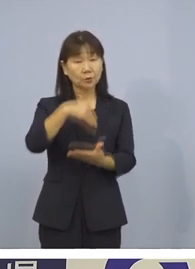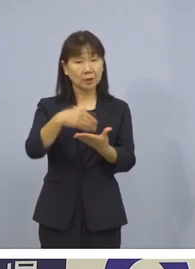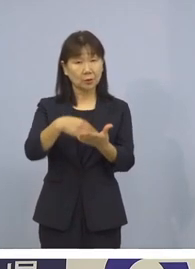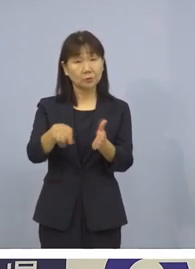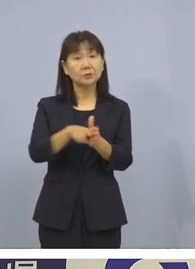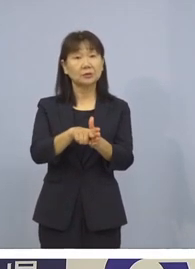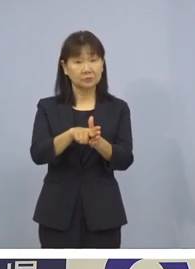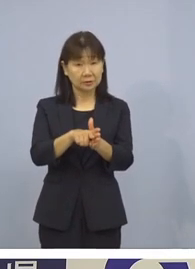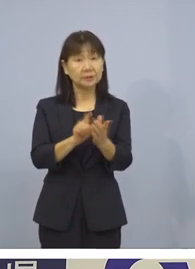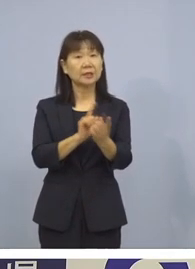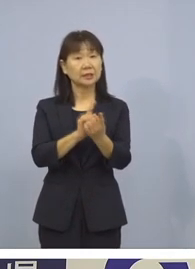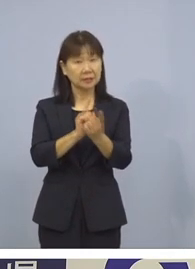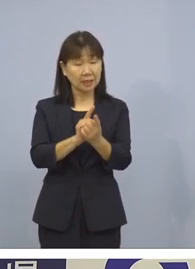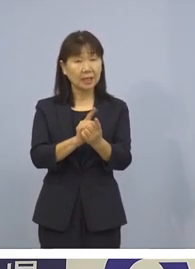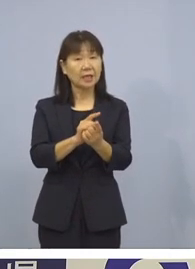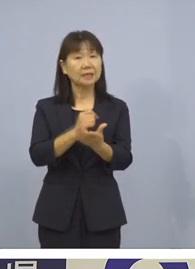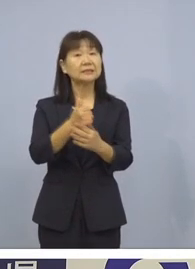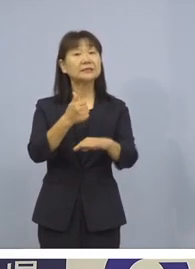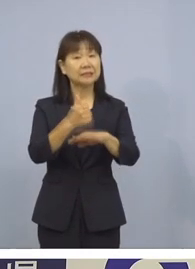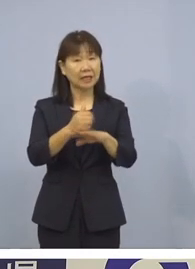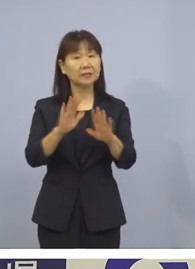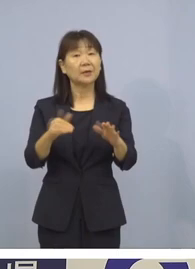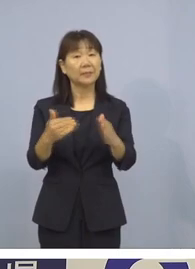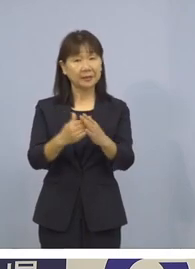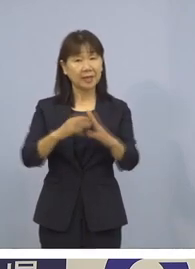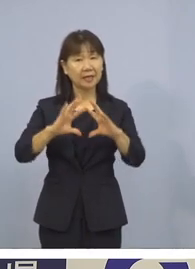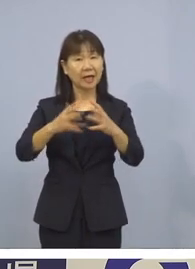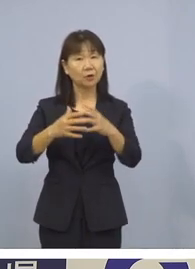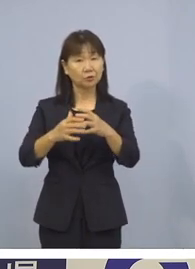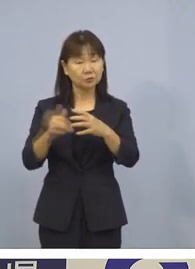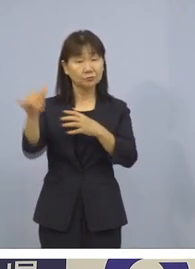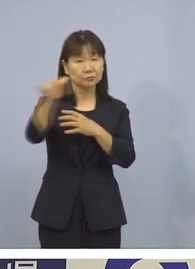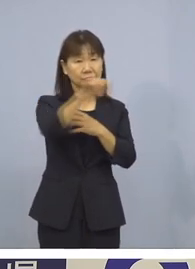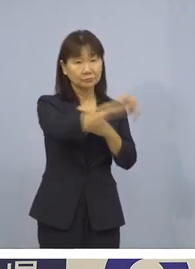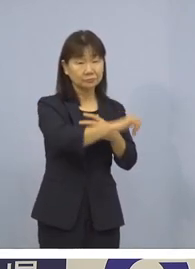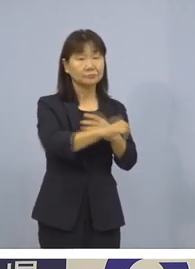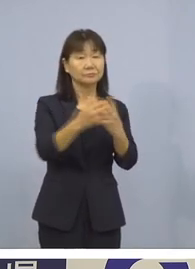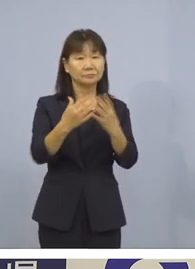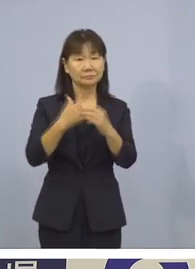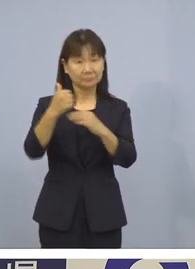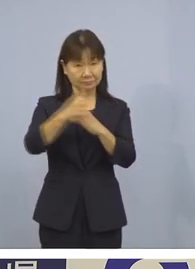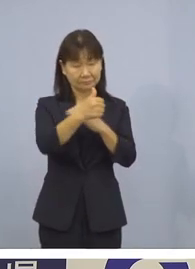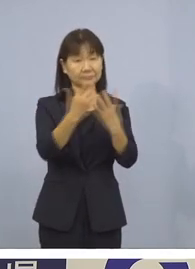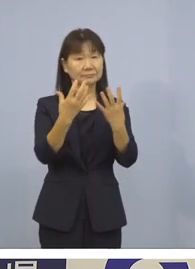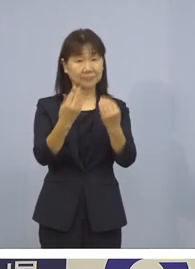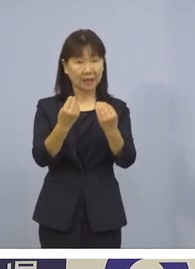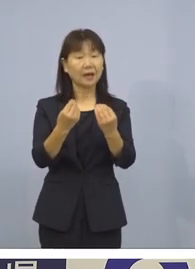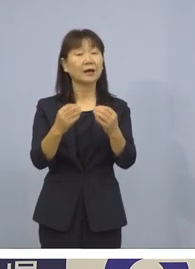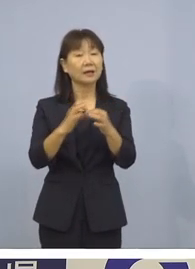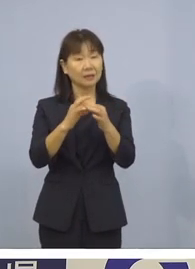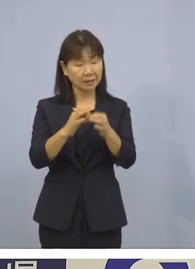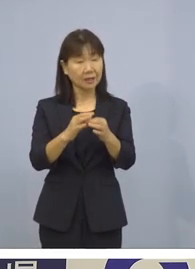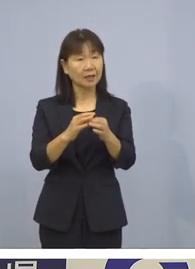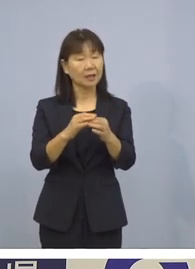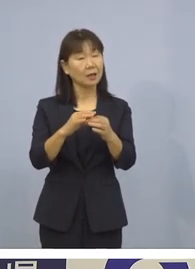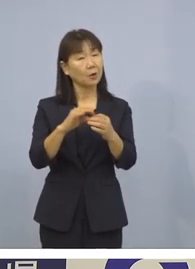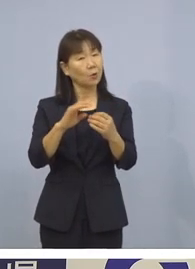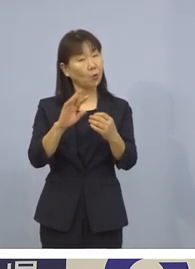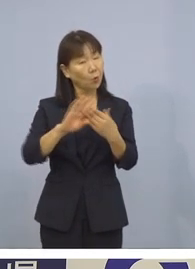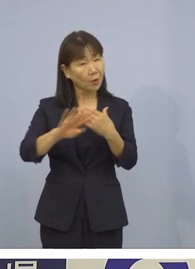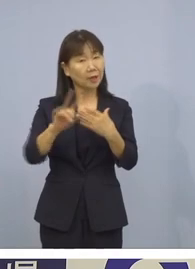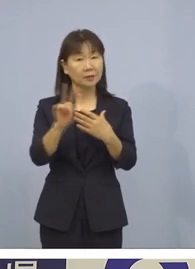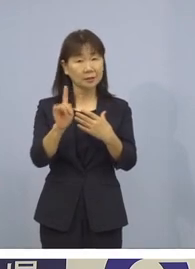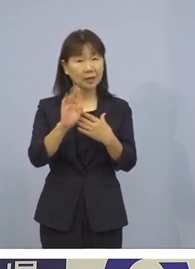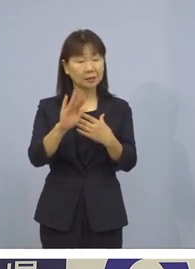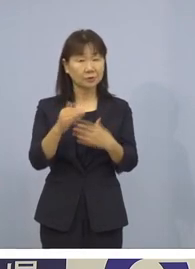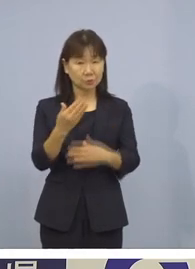事がこれまで海外出張されてきた中で、これはちょっと結果につながりそうだなとか、逆に今出てるなっていうのが他に何かあった